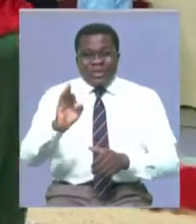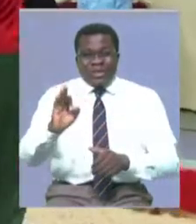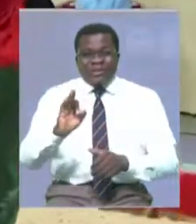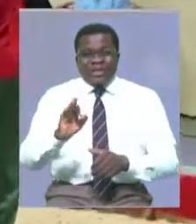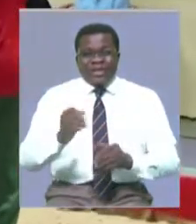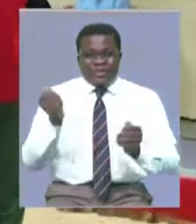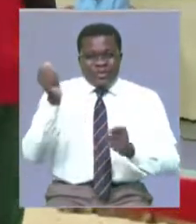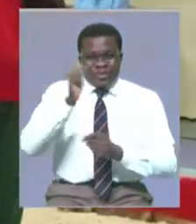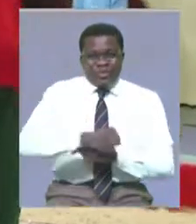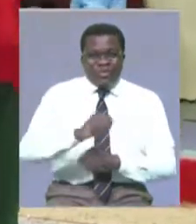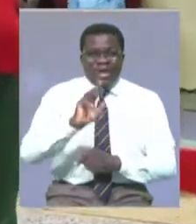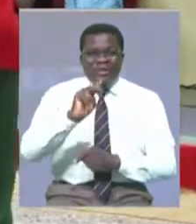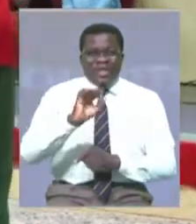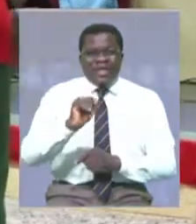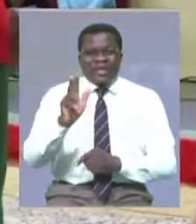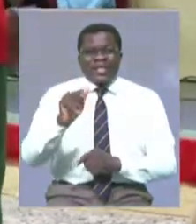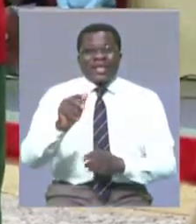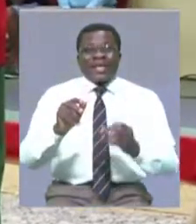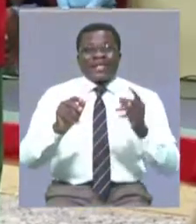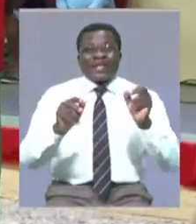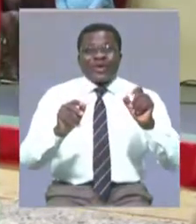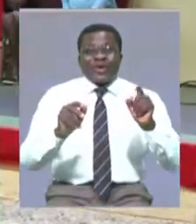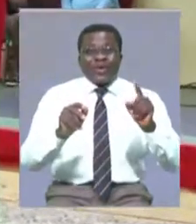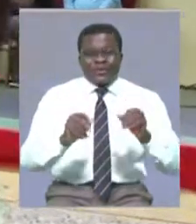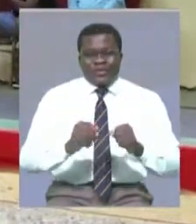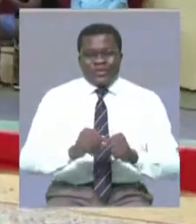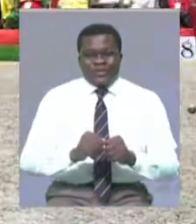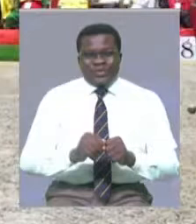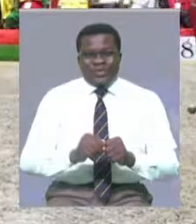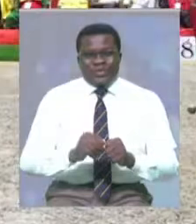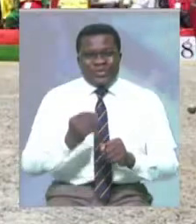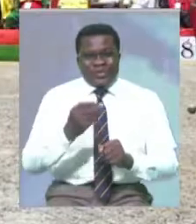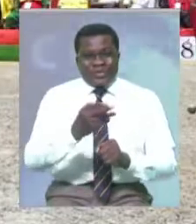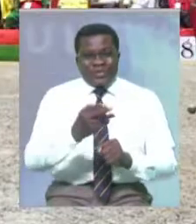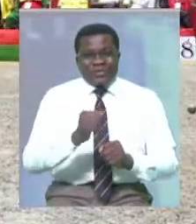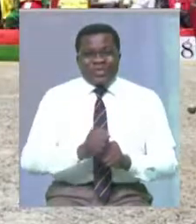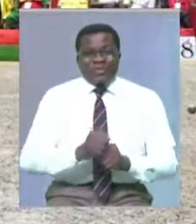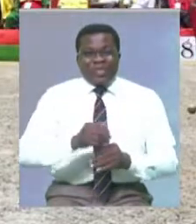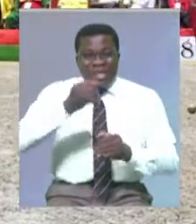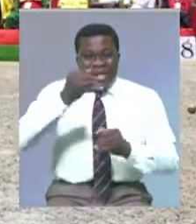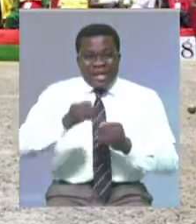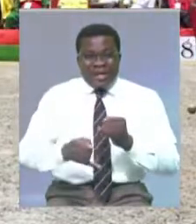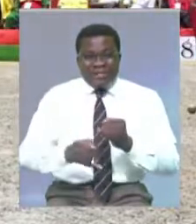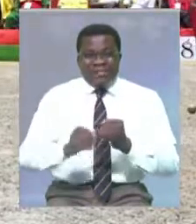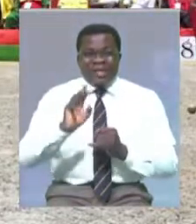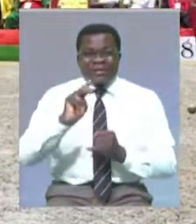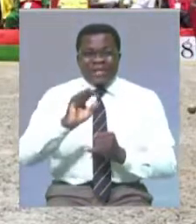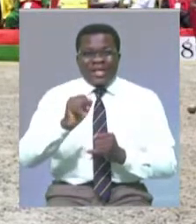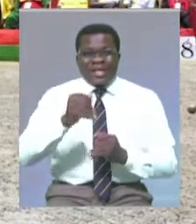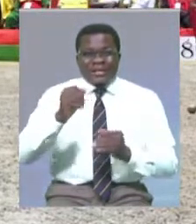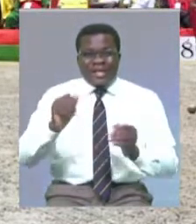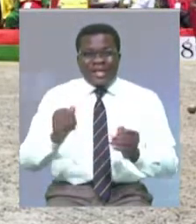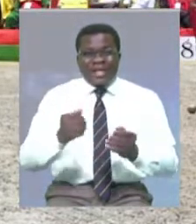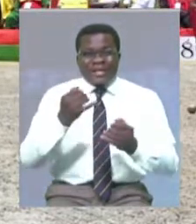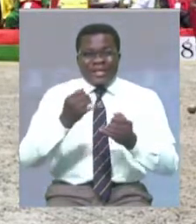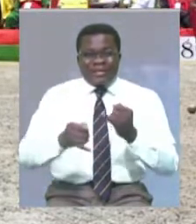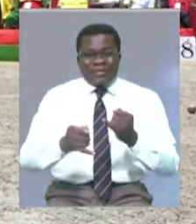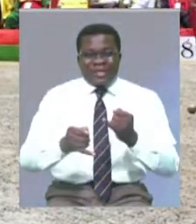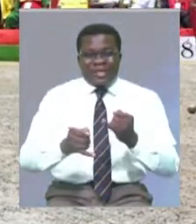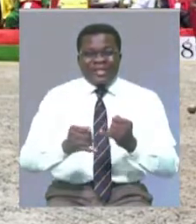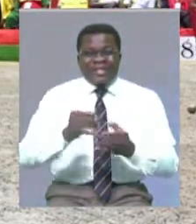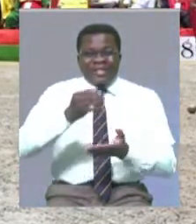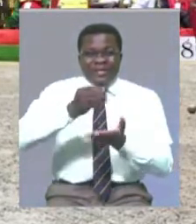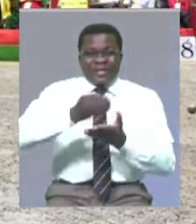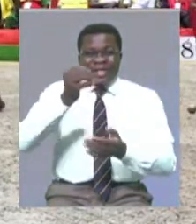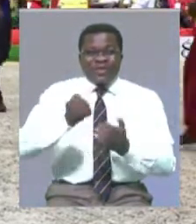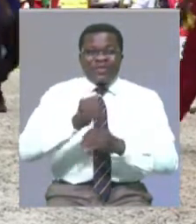Madagascar 13-11. Au bout de 2 parties à suspense. Au sprint final, Madagascar joue la finale de la Coupe des Nations face au